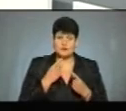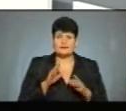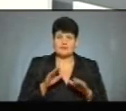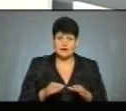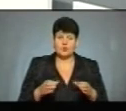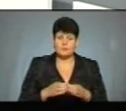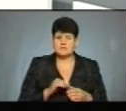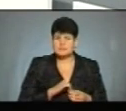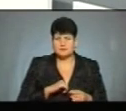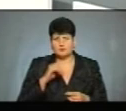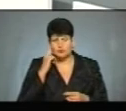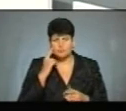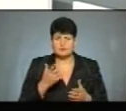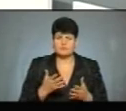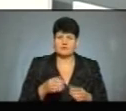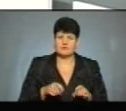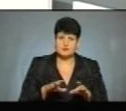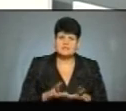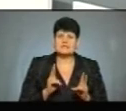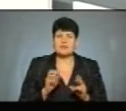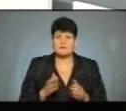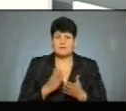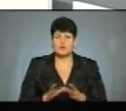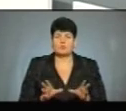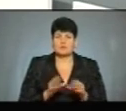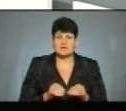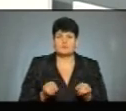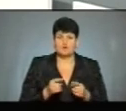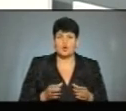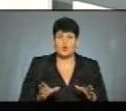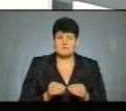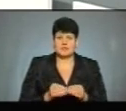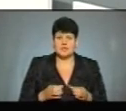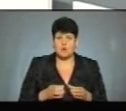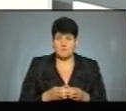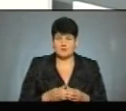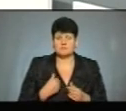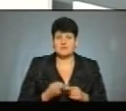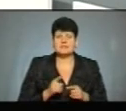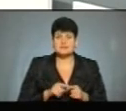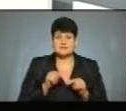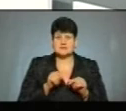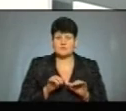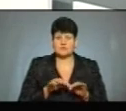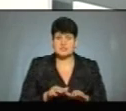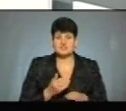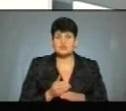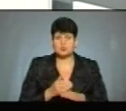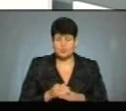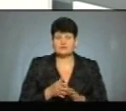подумають, визначаться, до кого, з ким вони мають і хочуть об'єднатися, і створюють об'єднані громади. Окей, ми цей процес частково